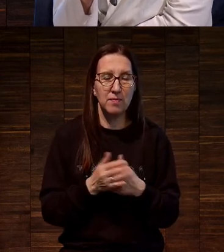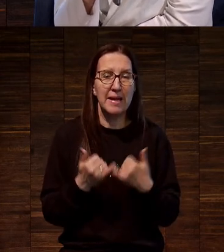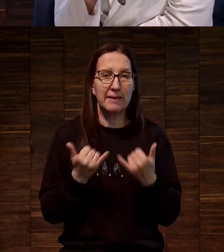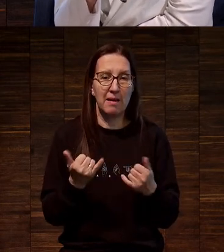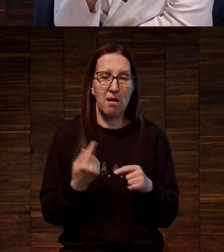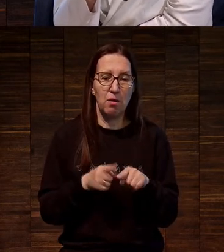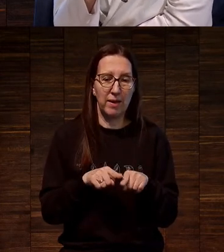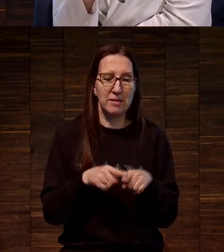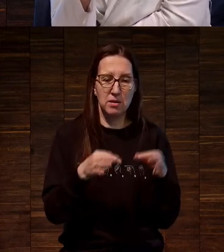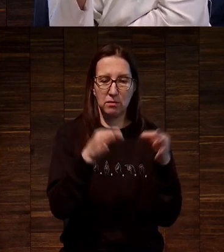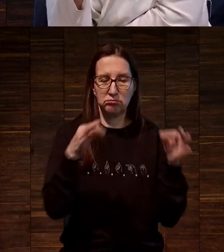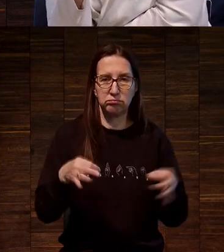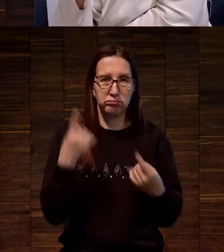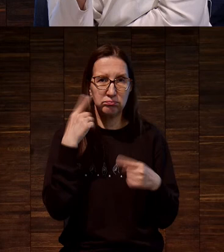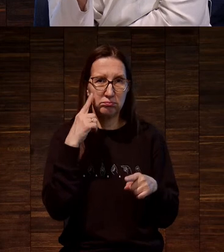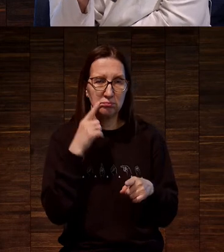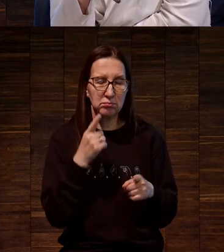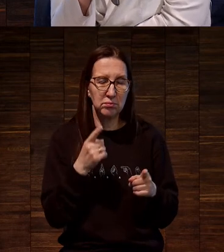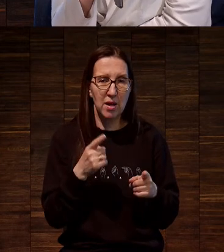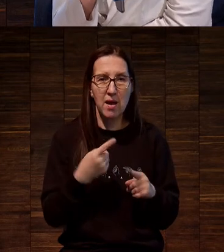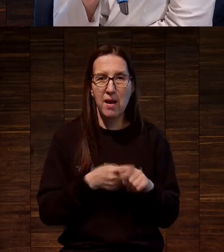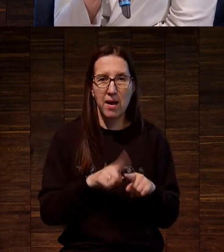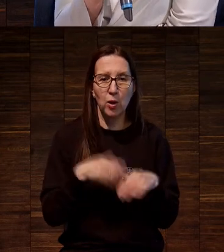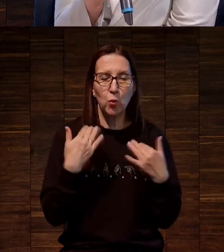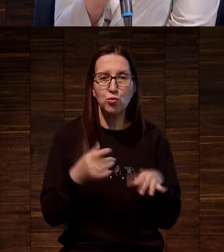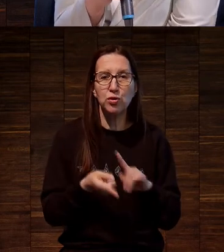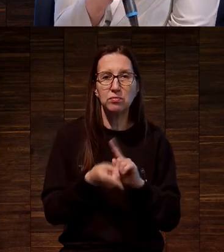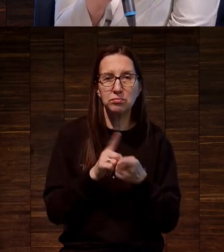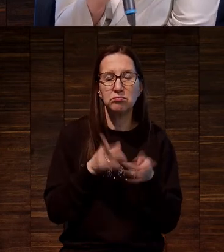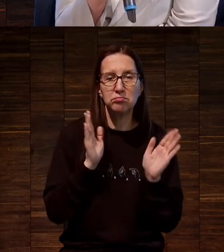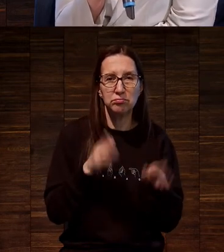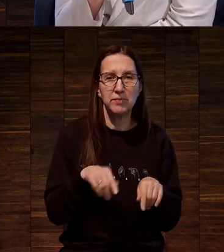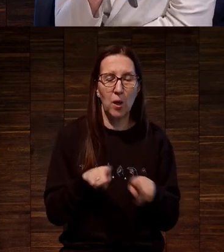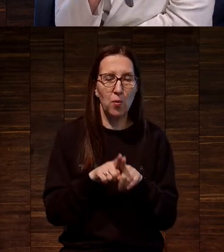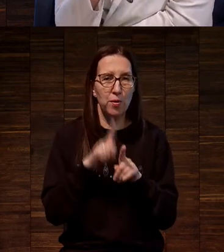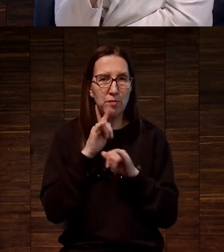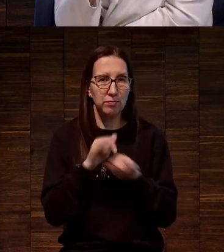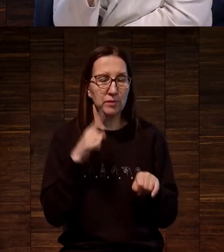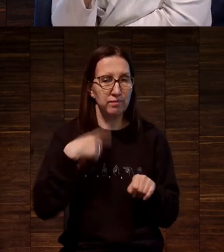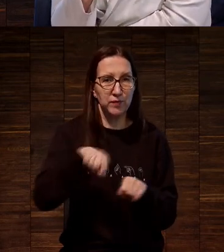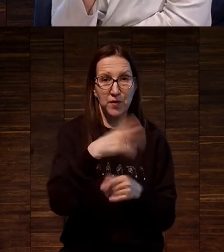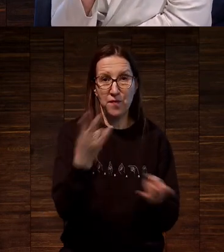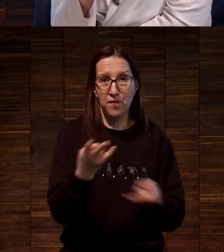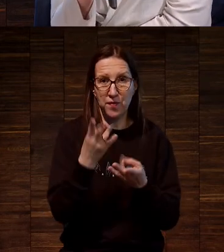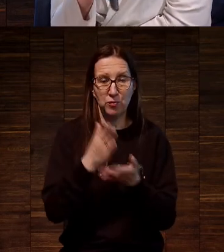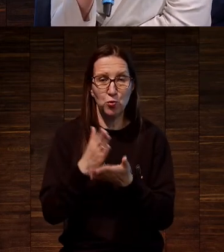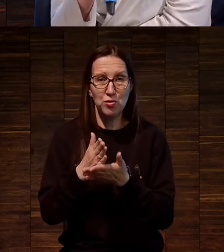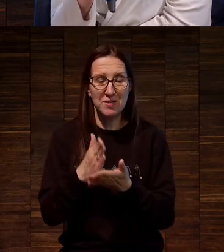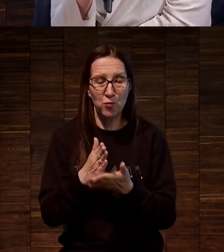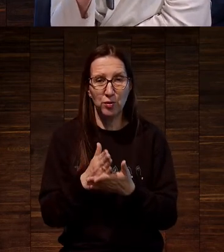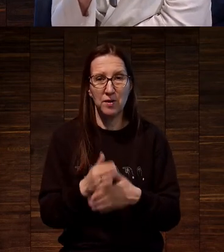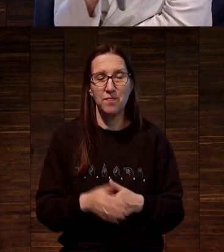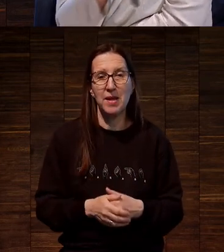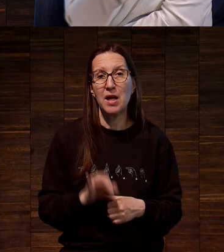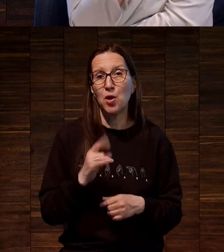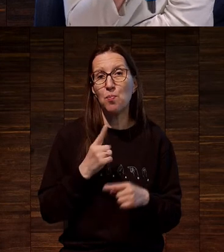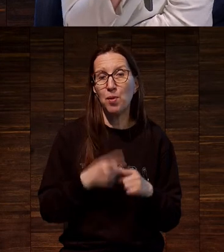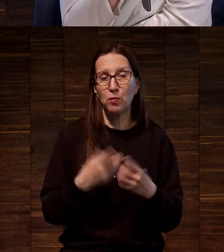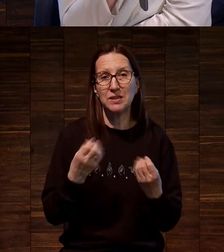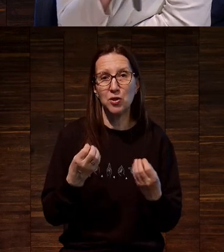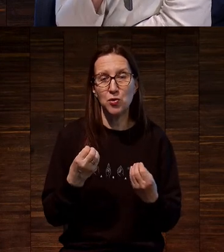для этих вещей, которые там были выставлены. Это превратилось в целое движение, которое до сих пор существует. Кроме